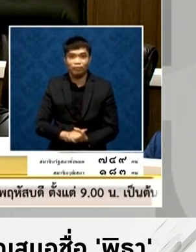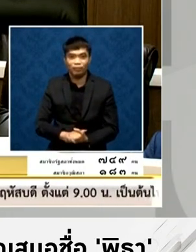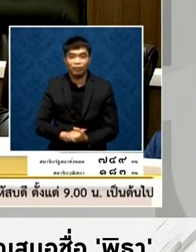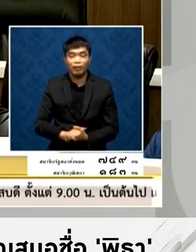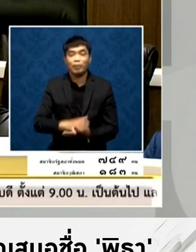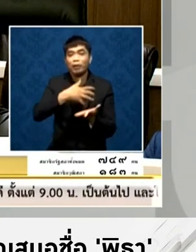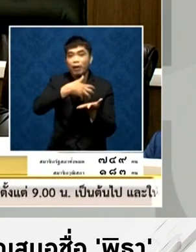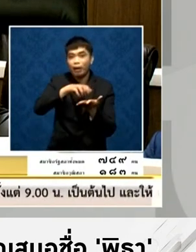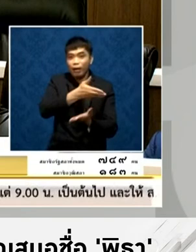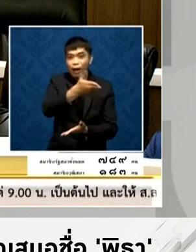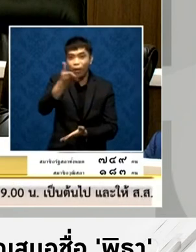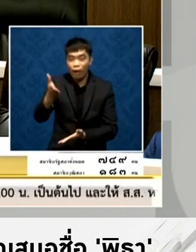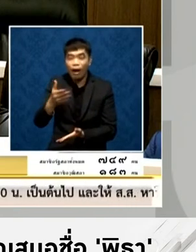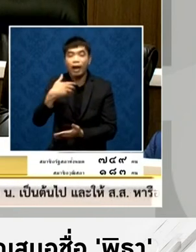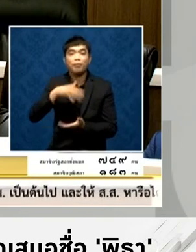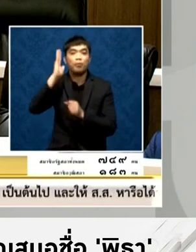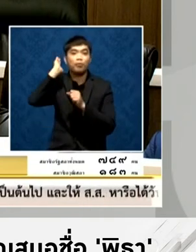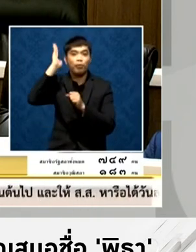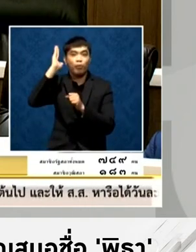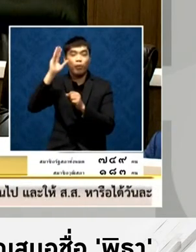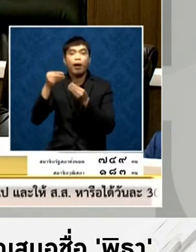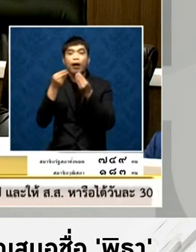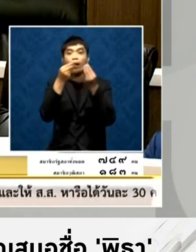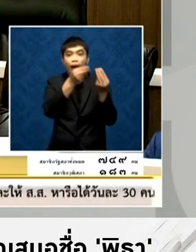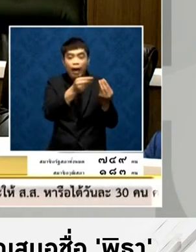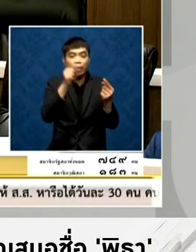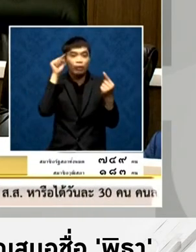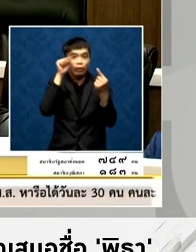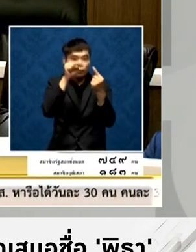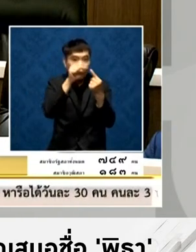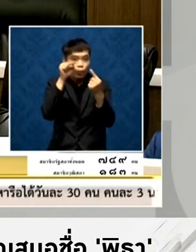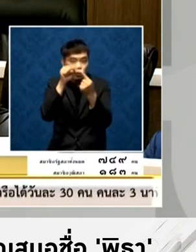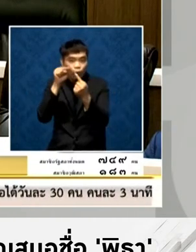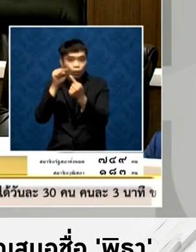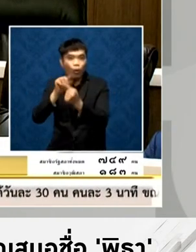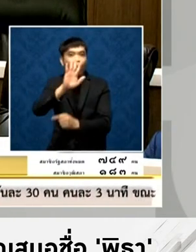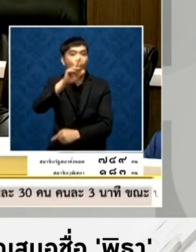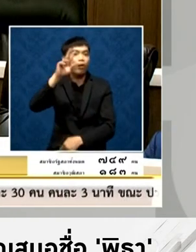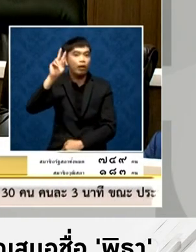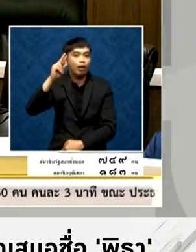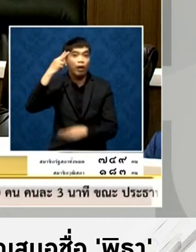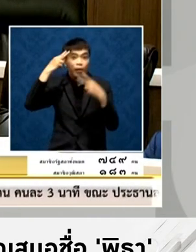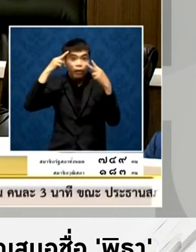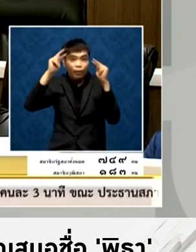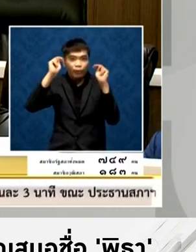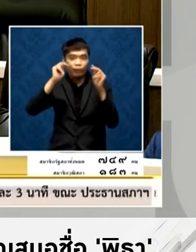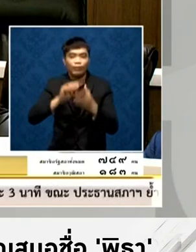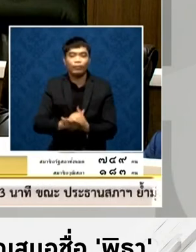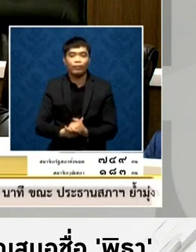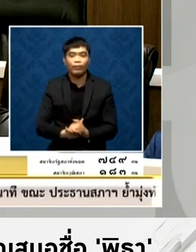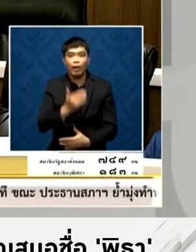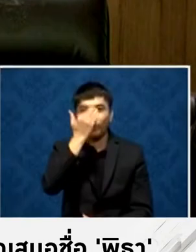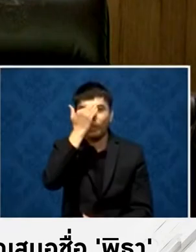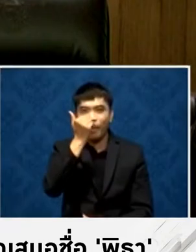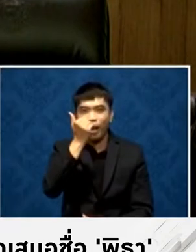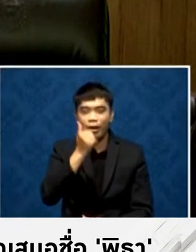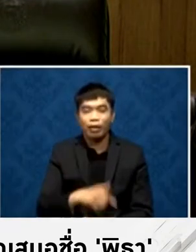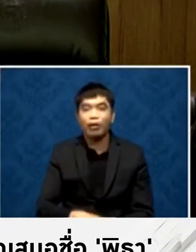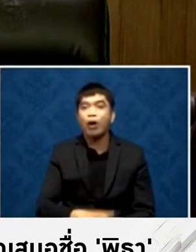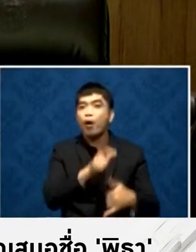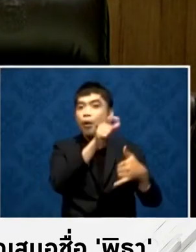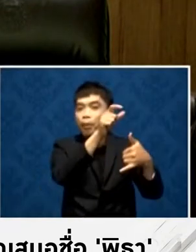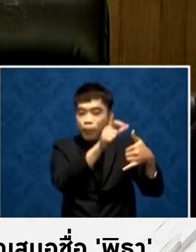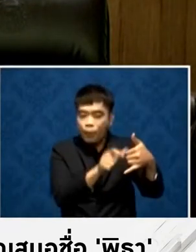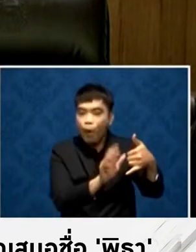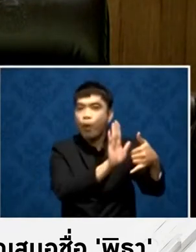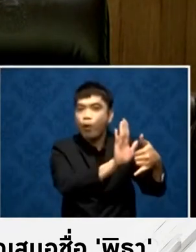รียบเทียบ เปรียบเทียบไปฟังแต่ว่าคุณประพันธ์ก็คือใช้เหตุผลนี้เนี่ยซึ่งผมว่ามันฟังไม่ให้ขึ้นนะคือสำนักงานศาลรัฐธรรมนูญเนี่ยเขาก็รับเนี่ยเขาก็รับตามหน้าที่ไ